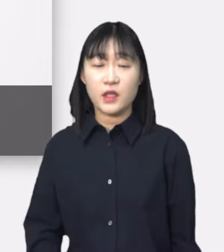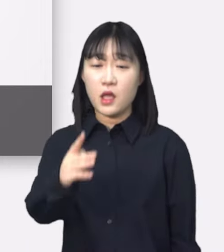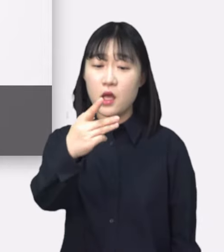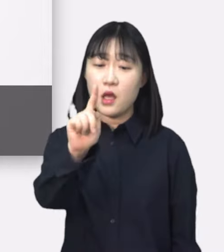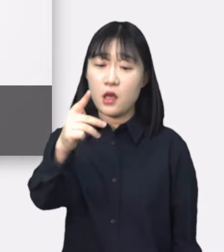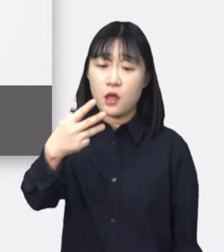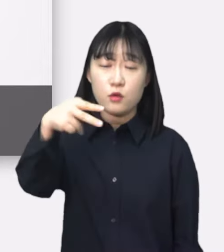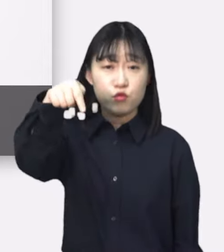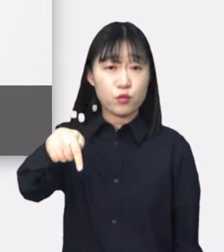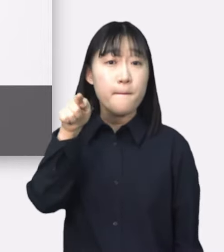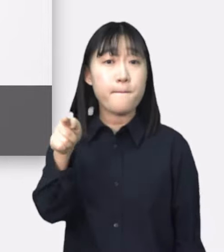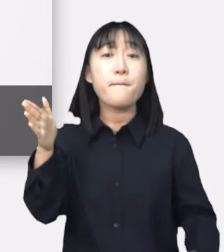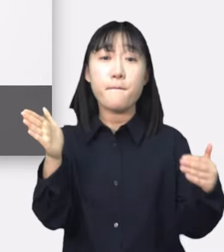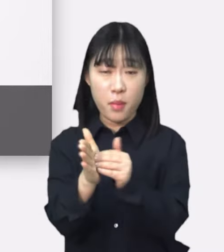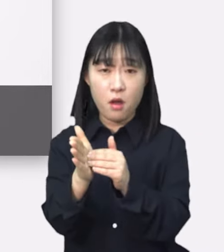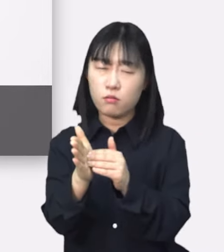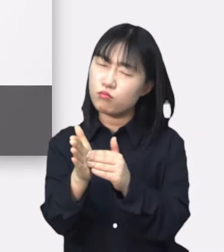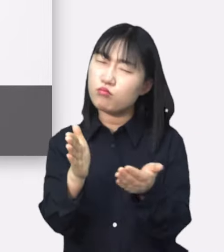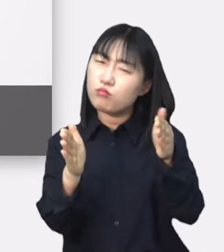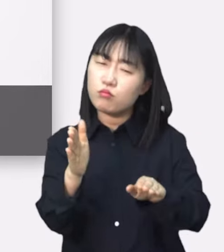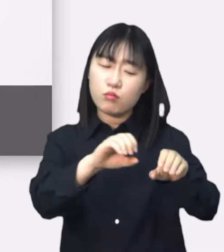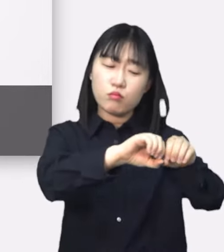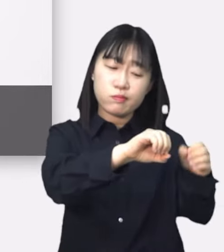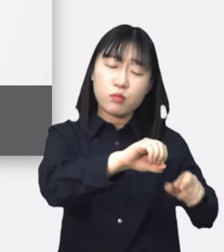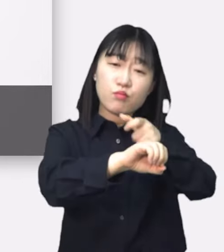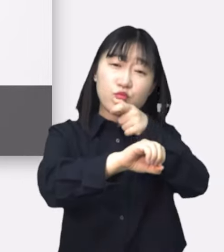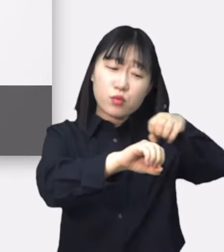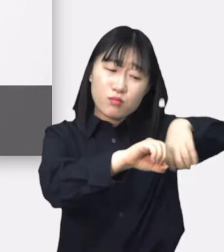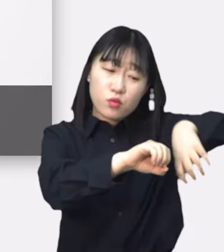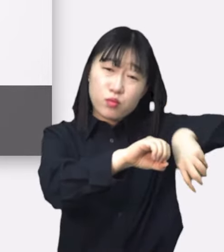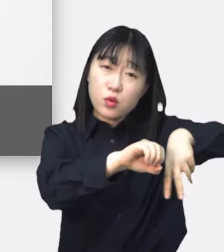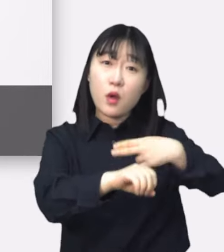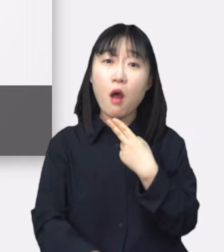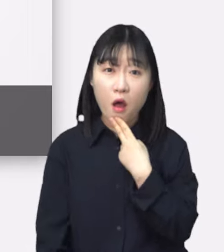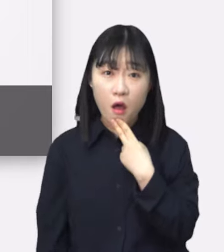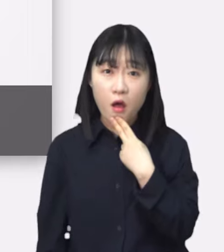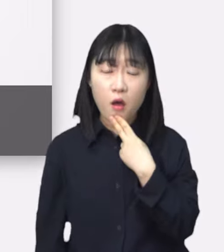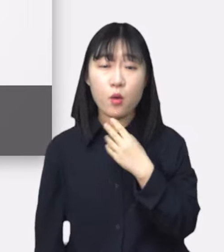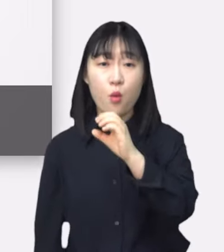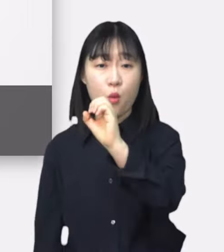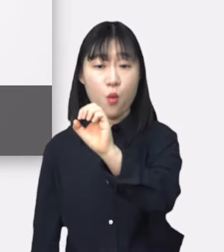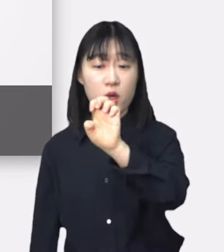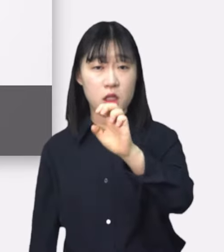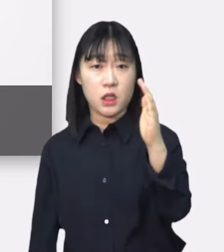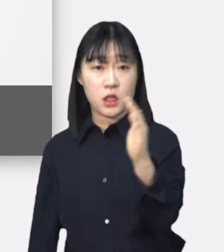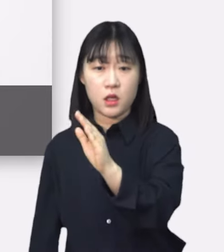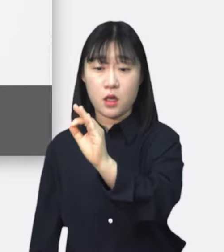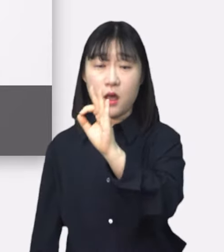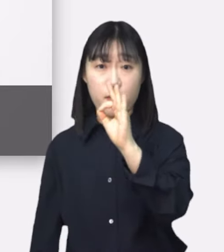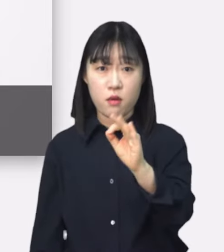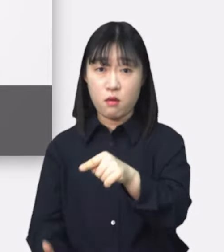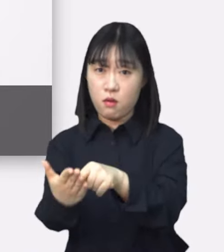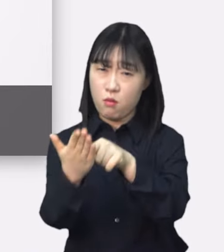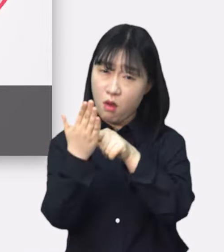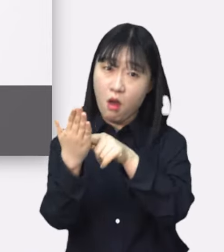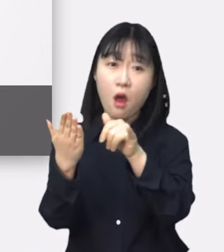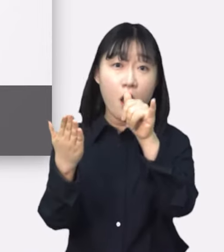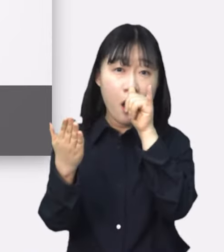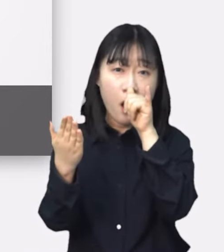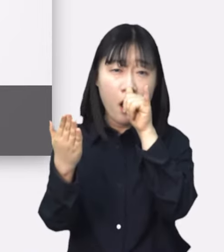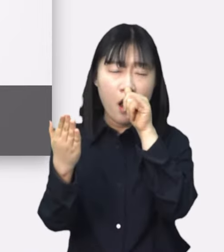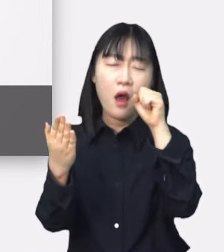탈수 동작을 하였으나 배수호스를 통해 물이 나오지 않는 경우 또는 OE,